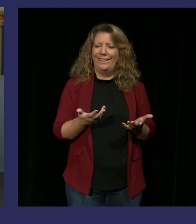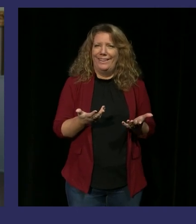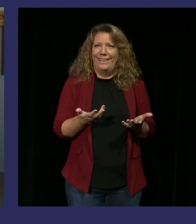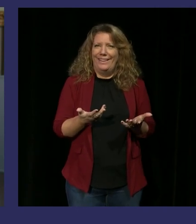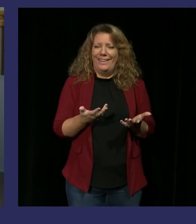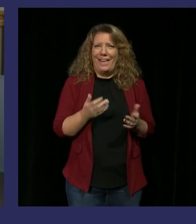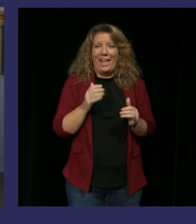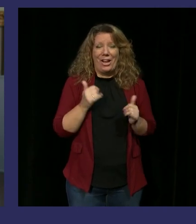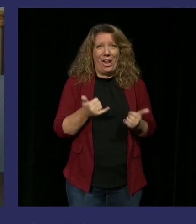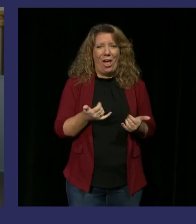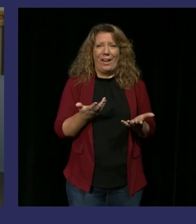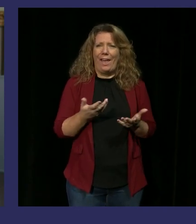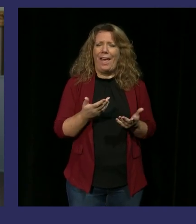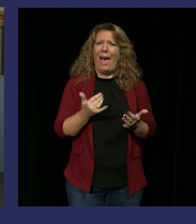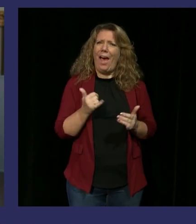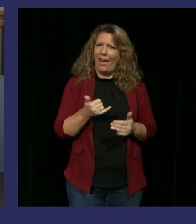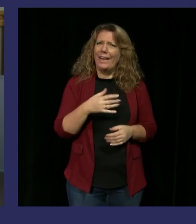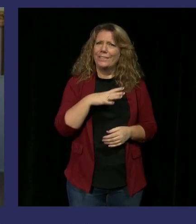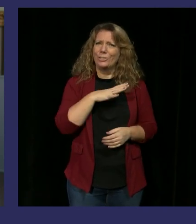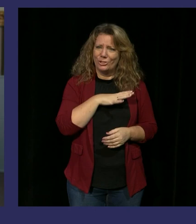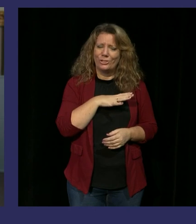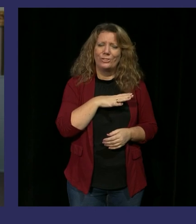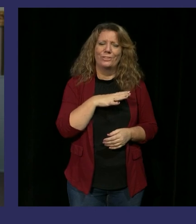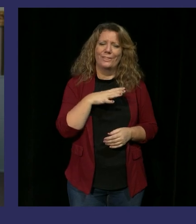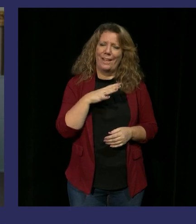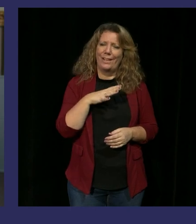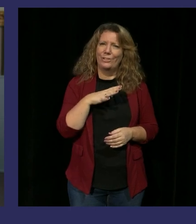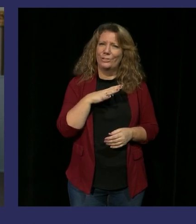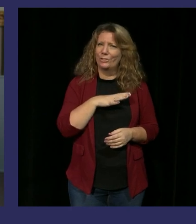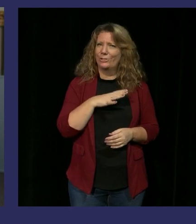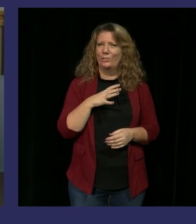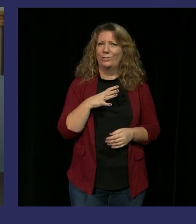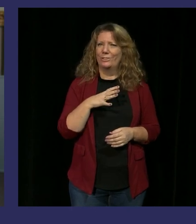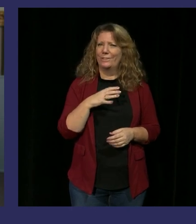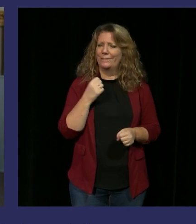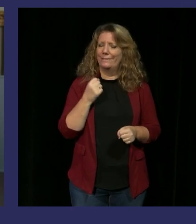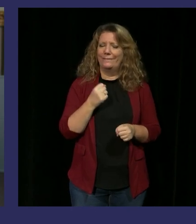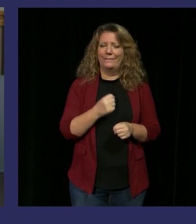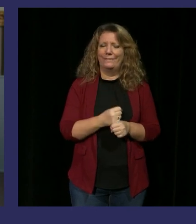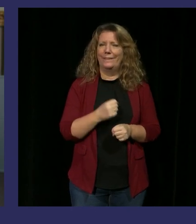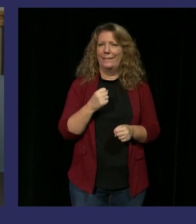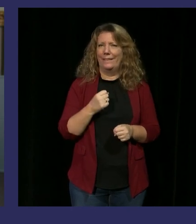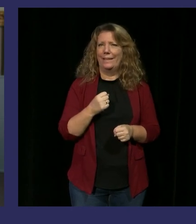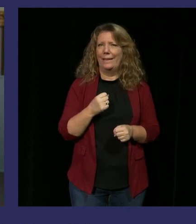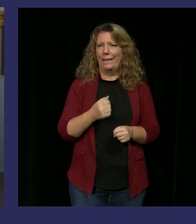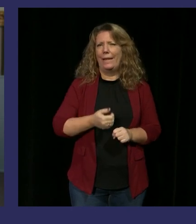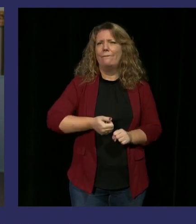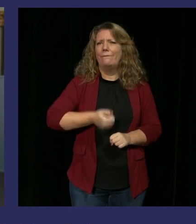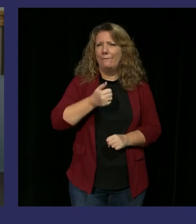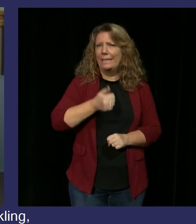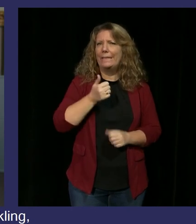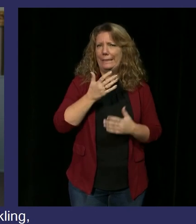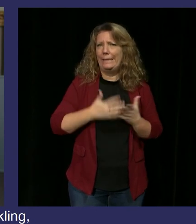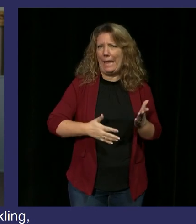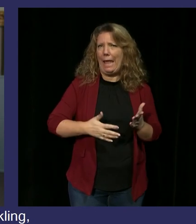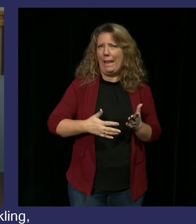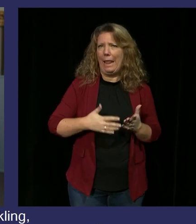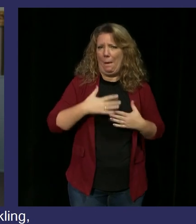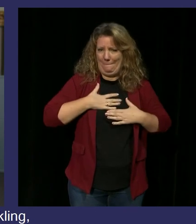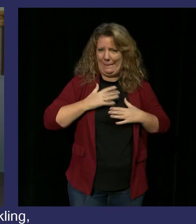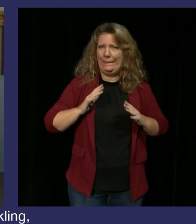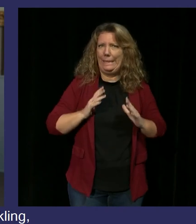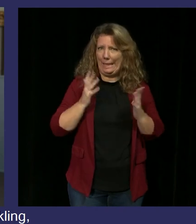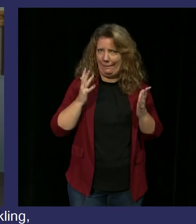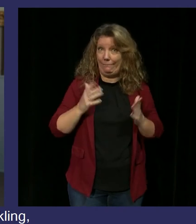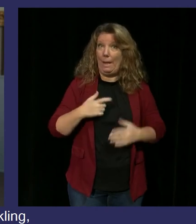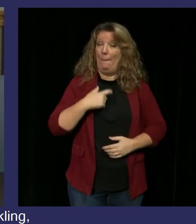ja, jeg synes det har vært en veldig, veldig viktig del av mitt liv. Altså både